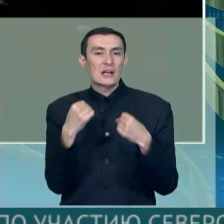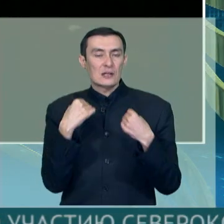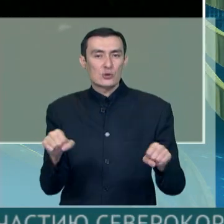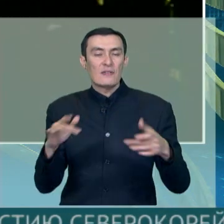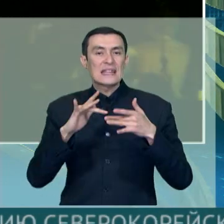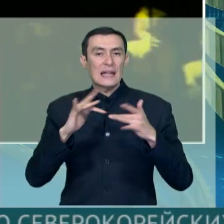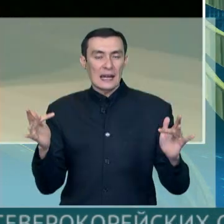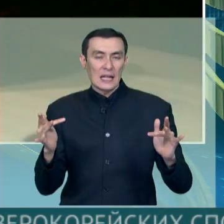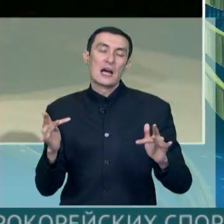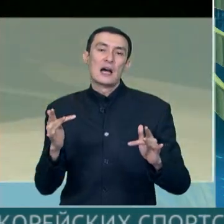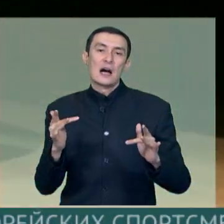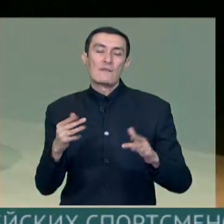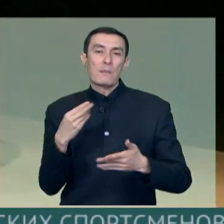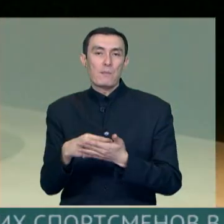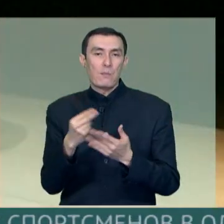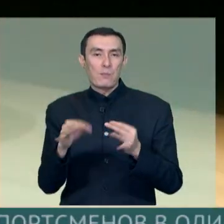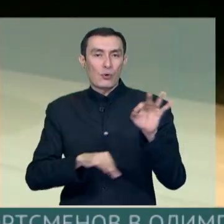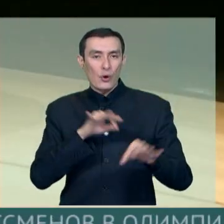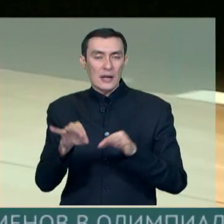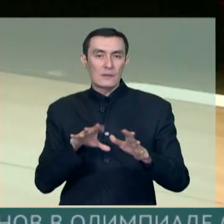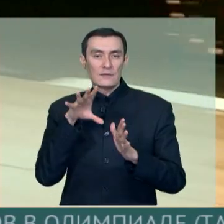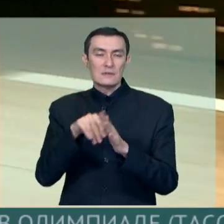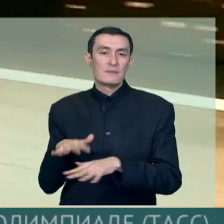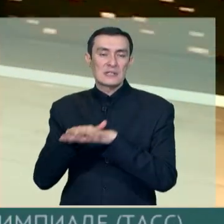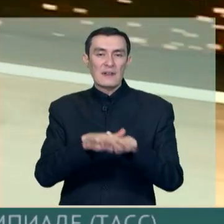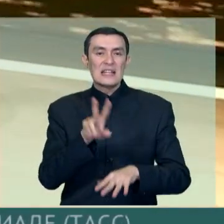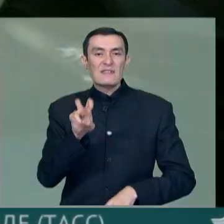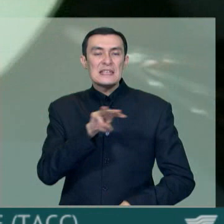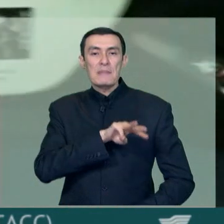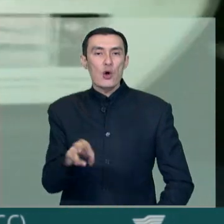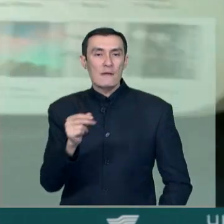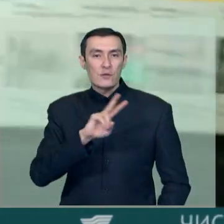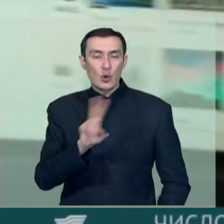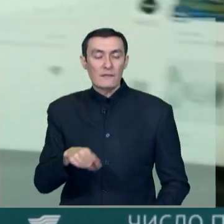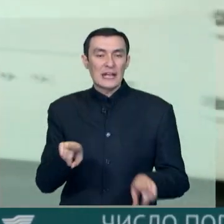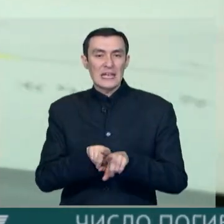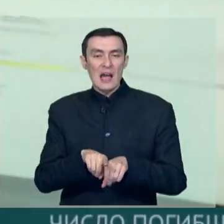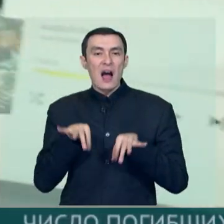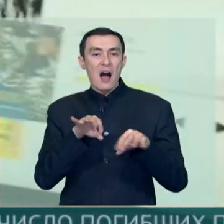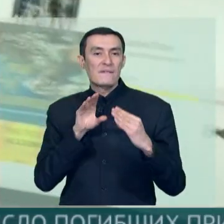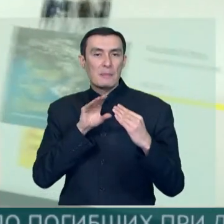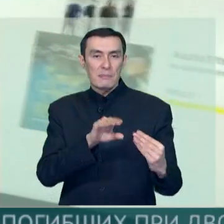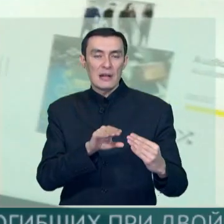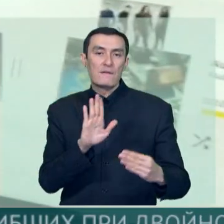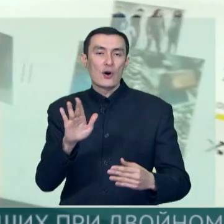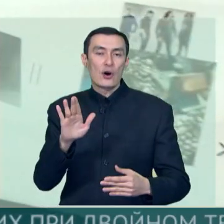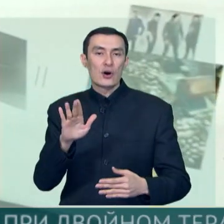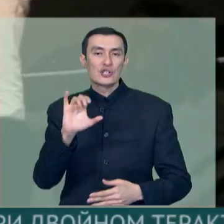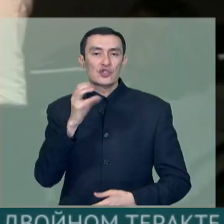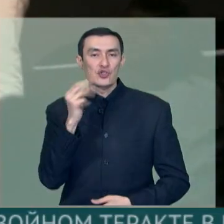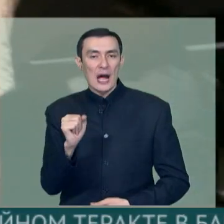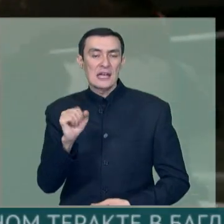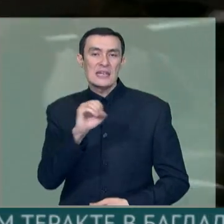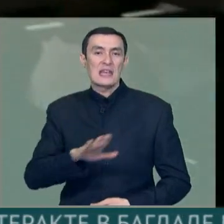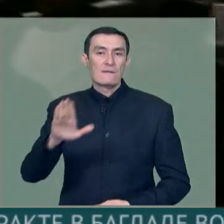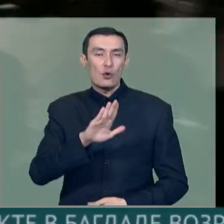интернета. В проект инвестировано около 200 миллионов долларов. Ожидается, что такие автомобили появятся на дорогах США и Европы